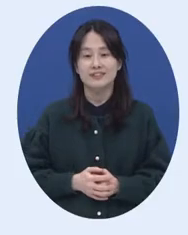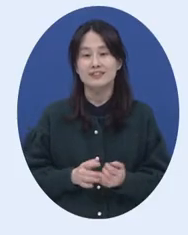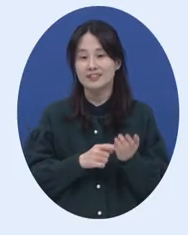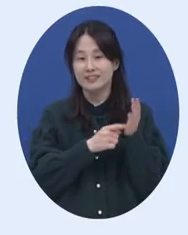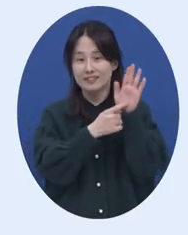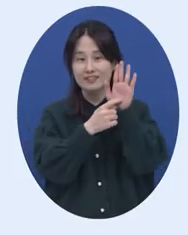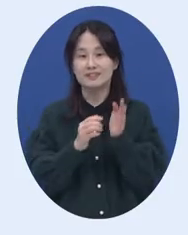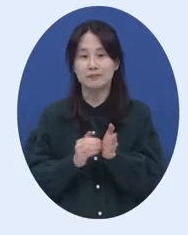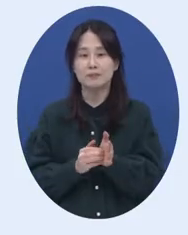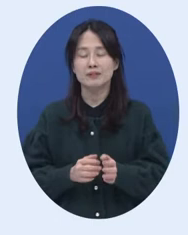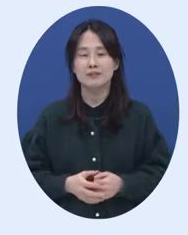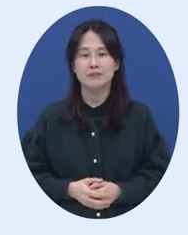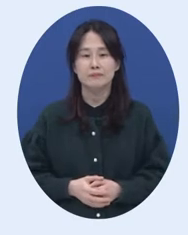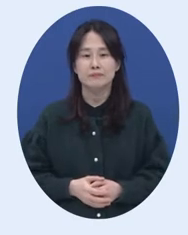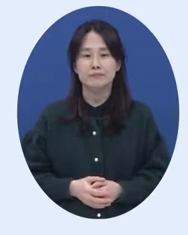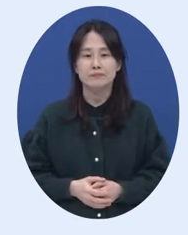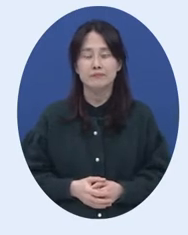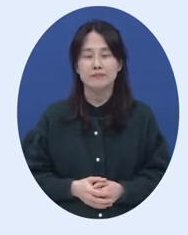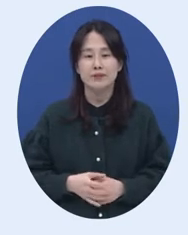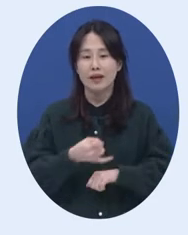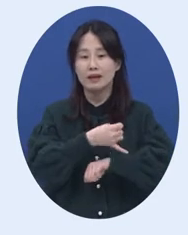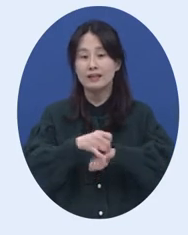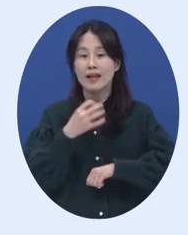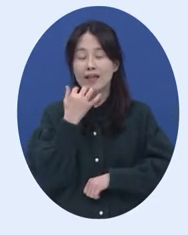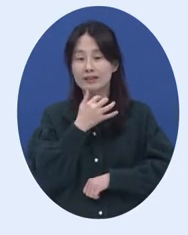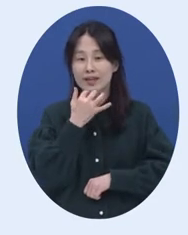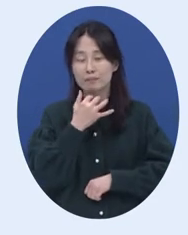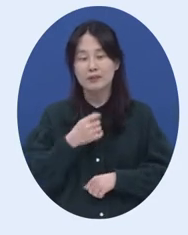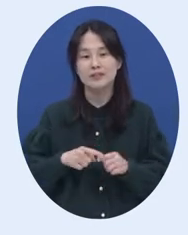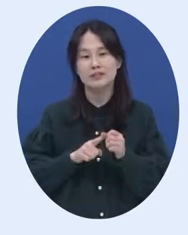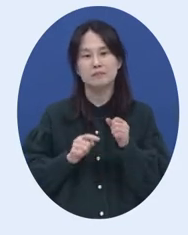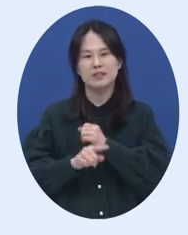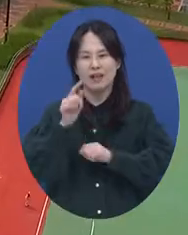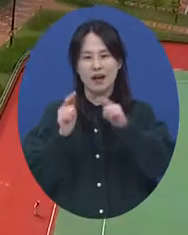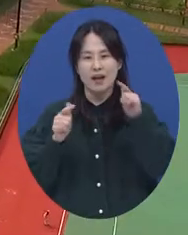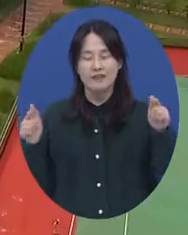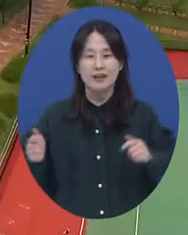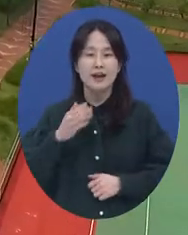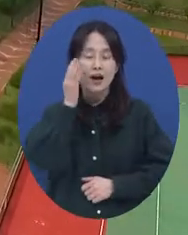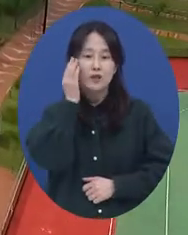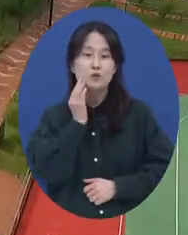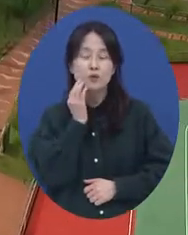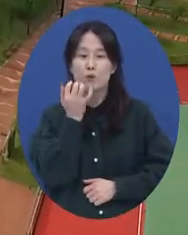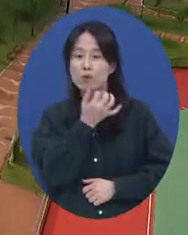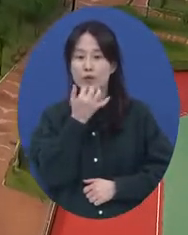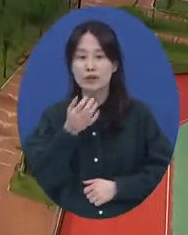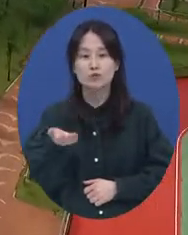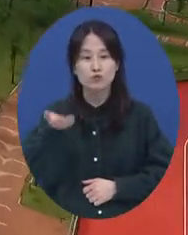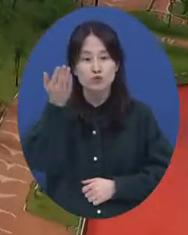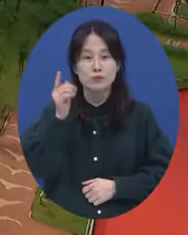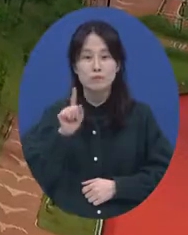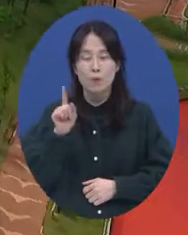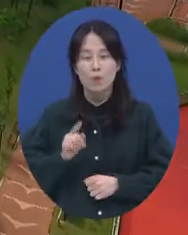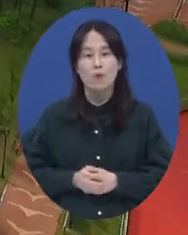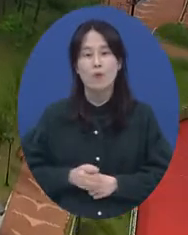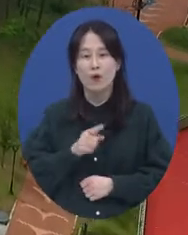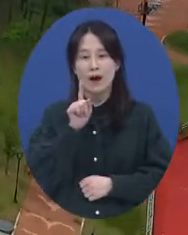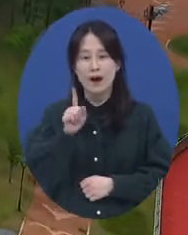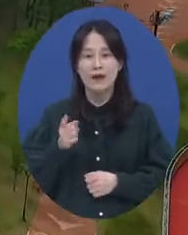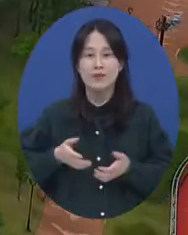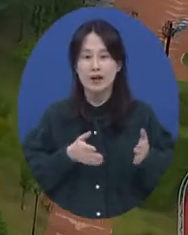상징적으로 표현했습니다. 디자인 색마다 의미가 다른데요. 초록색으로 표현한 상단은 하나의 길로